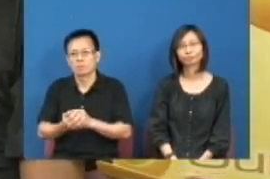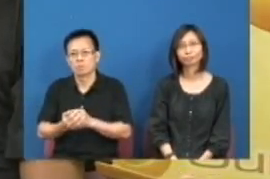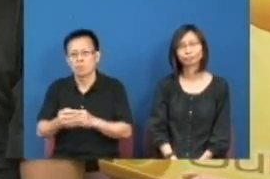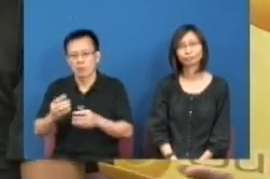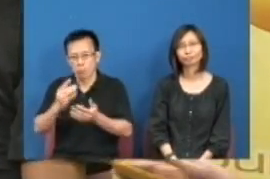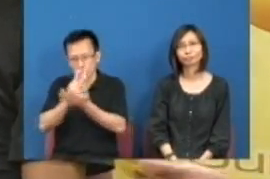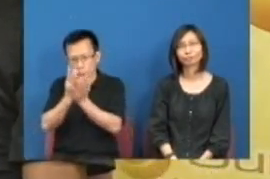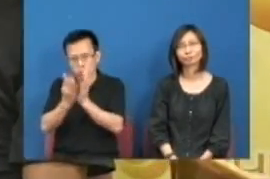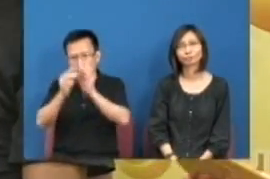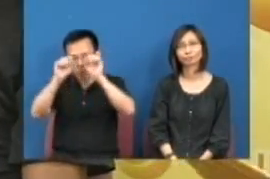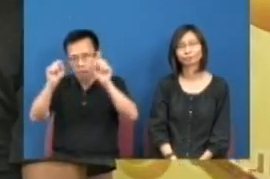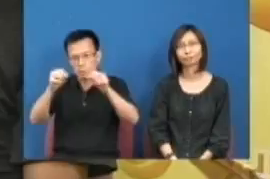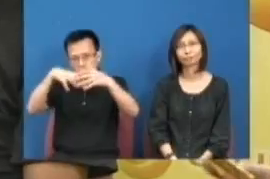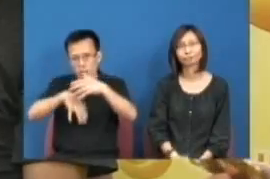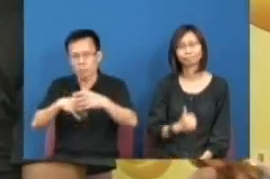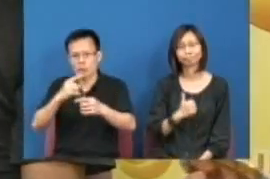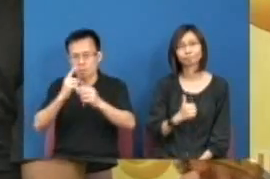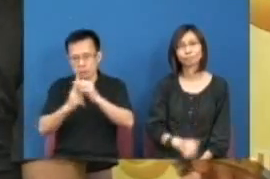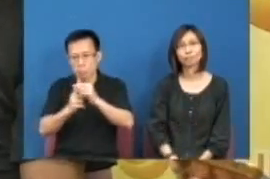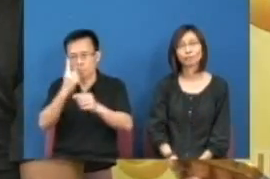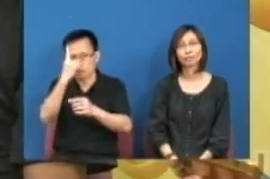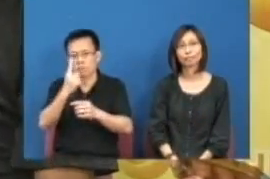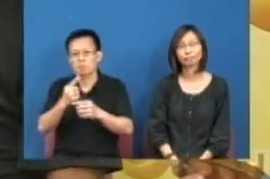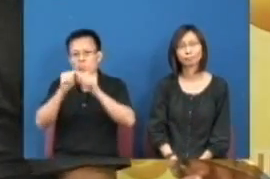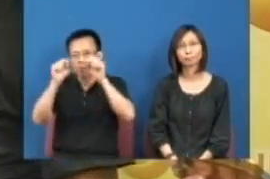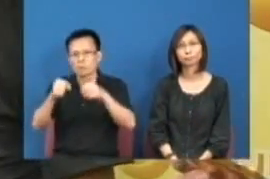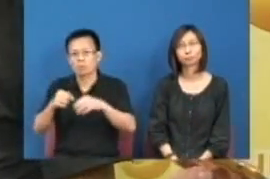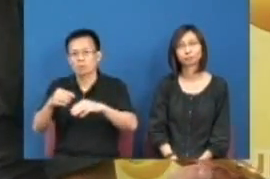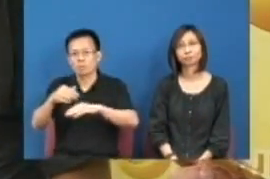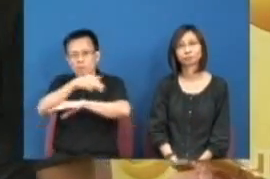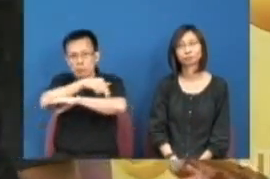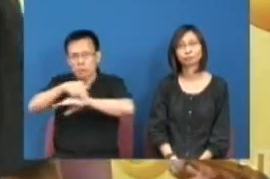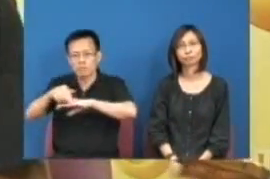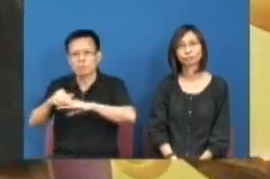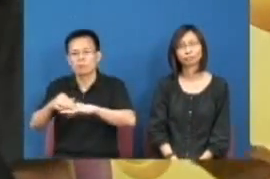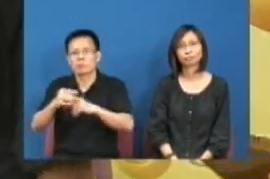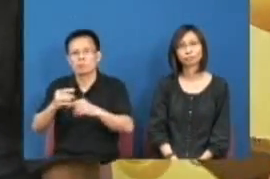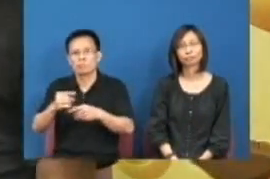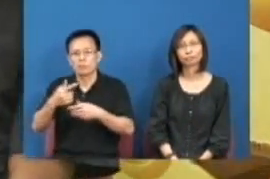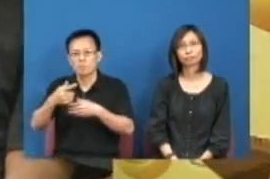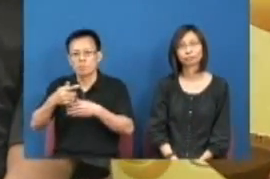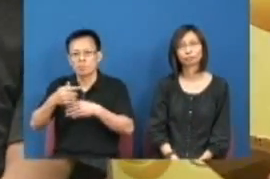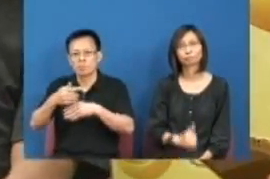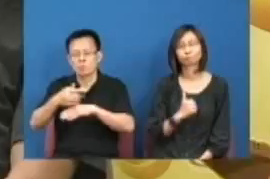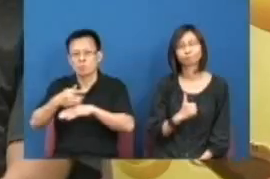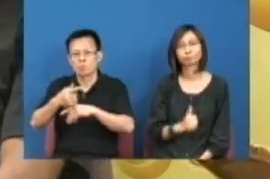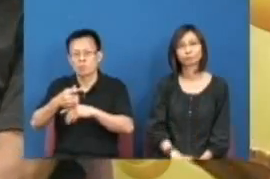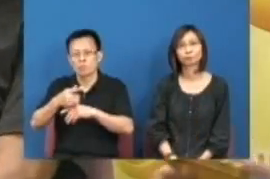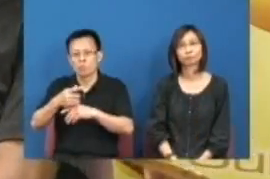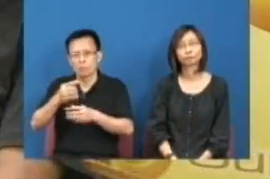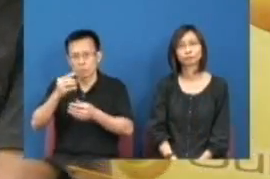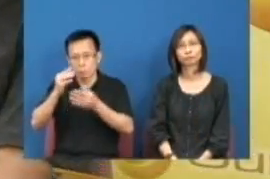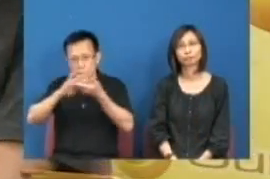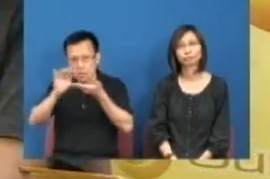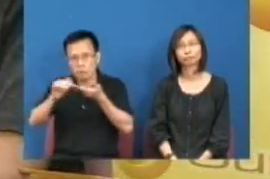問題其中一個嘅問題。邊緣化嘅意思就係話俾大陸或者周邊地區邊緣化啦，係咪？咁我諗係好清楚，就係指大